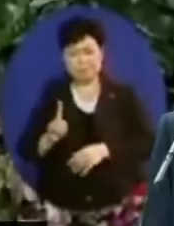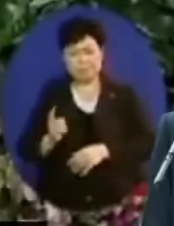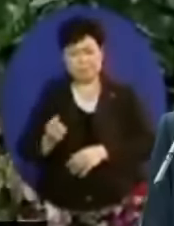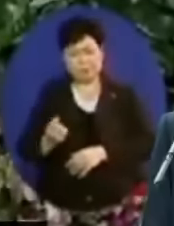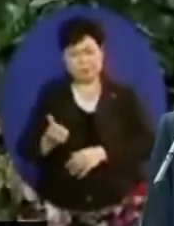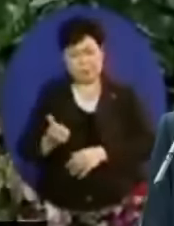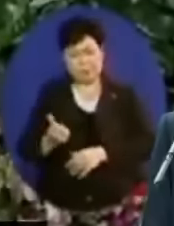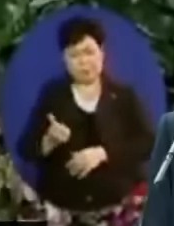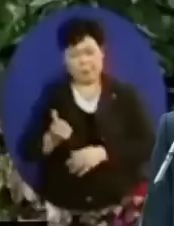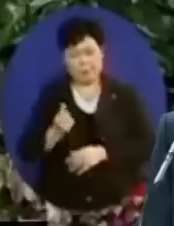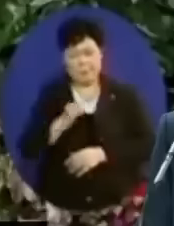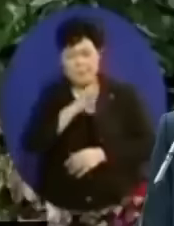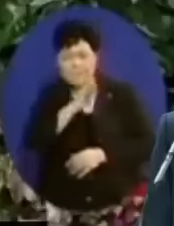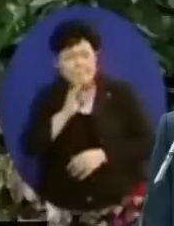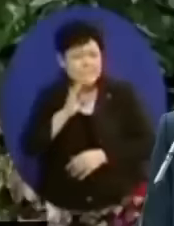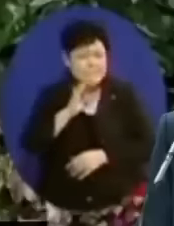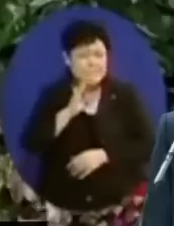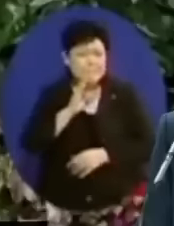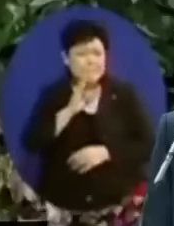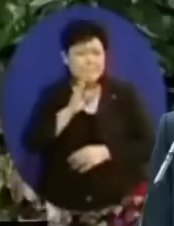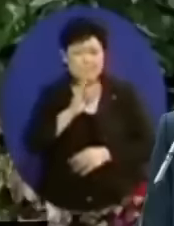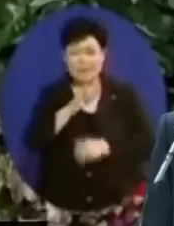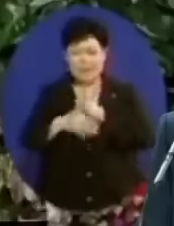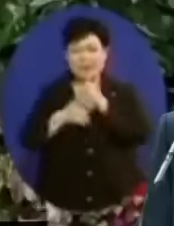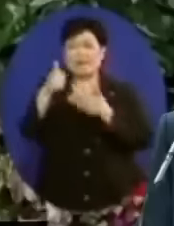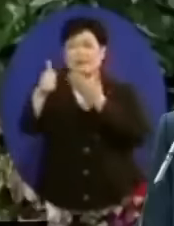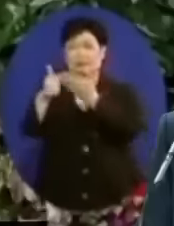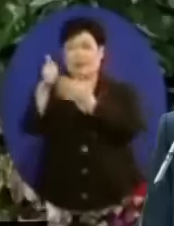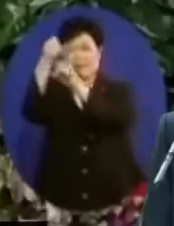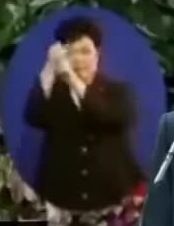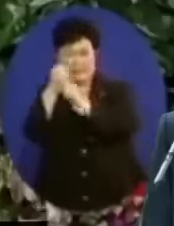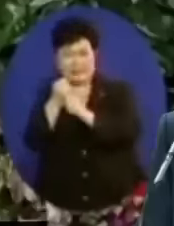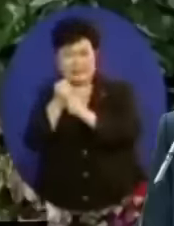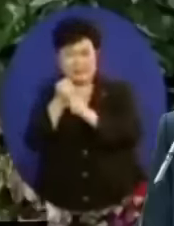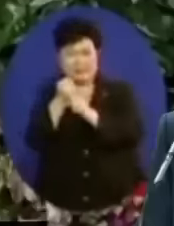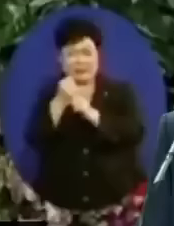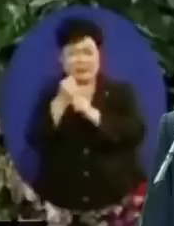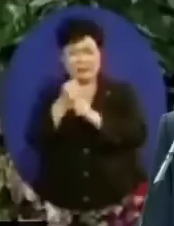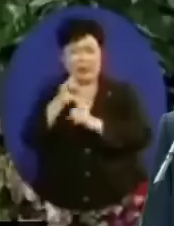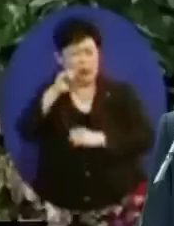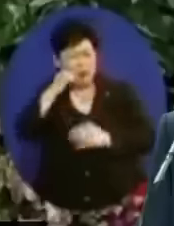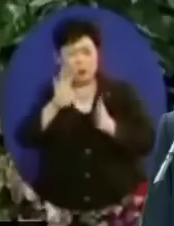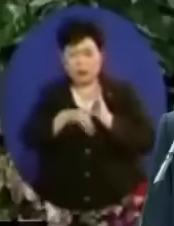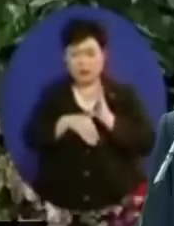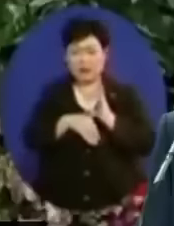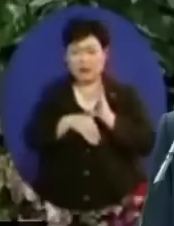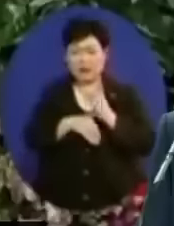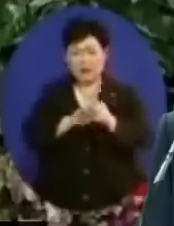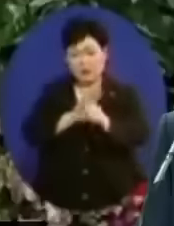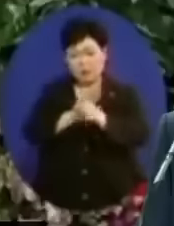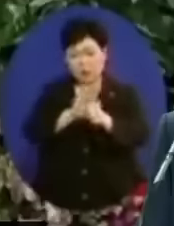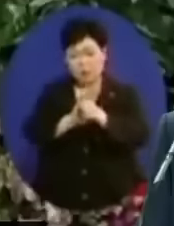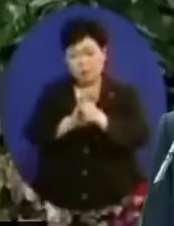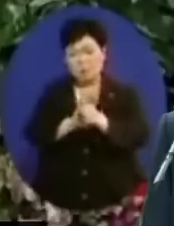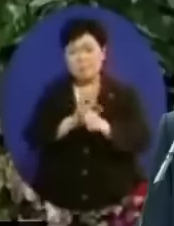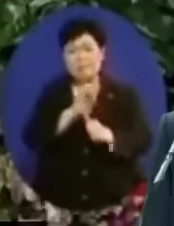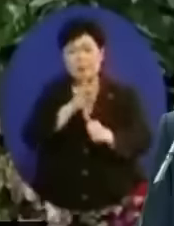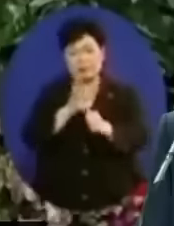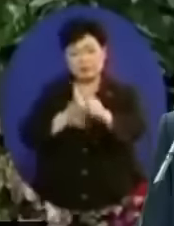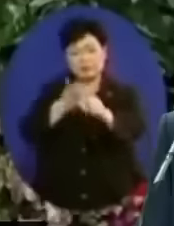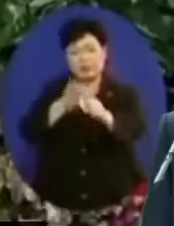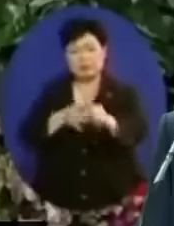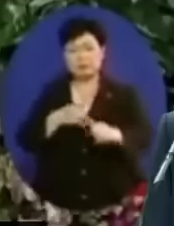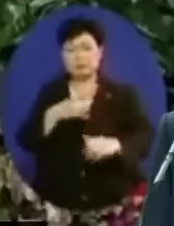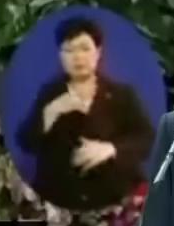조그만 침 드러내고 하나님께 의지하고 어려울 때 도움만 청하지